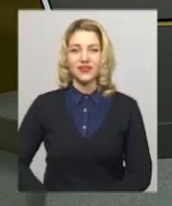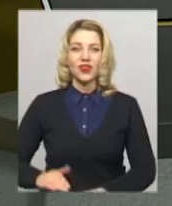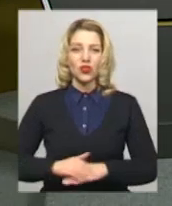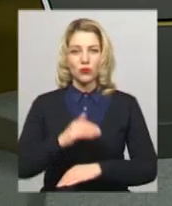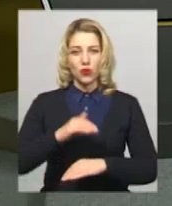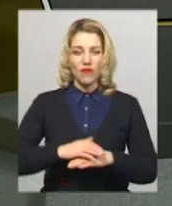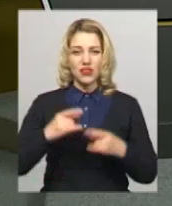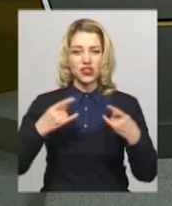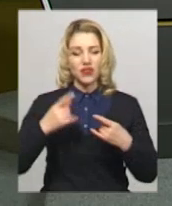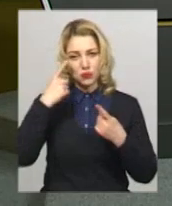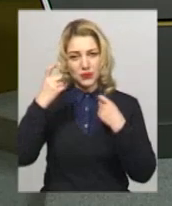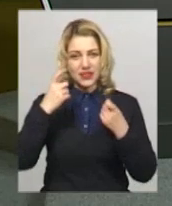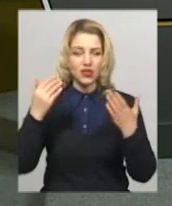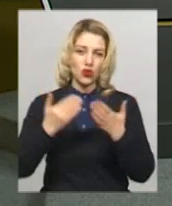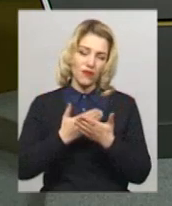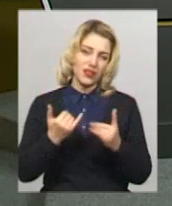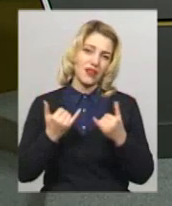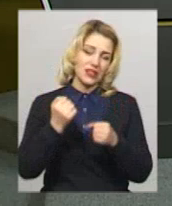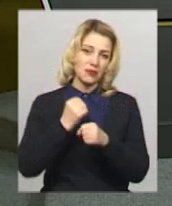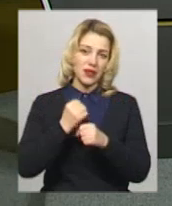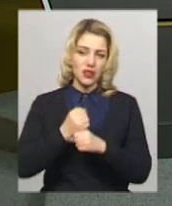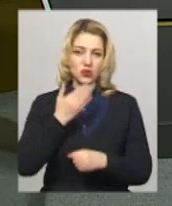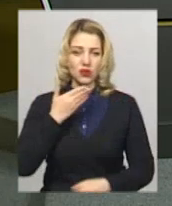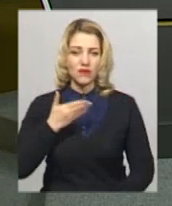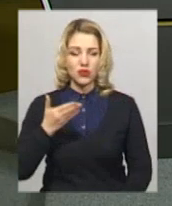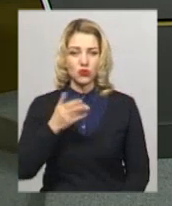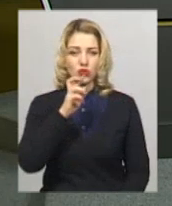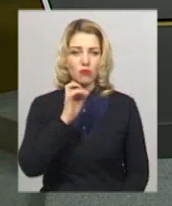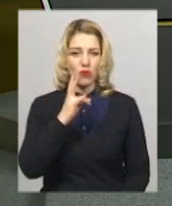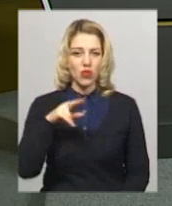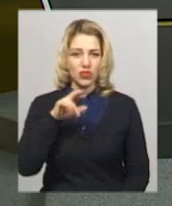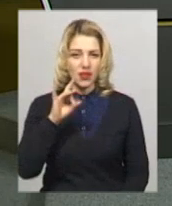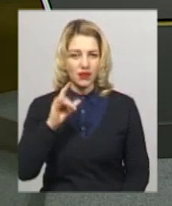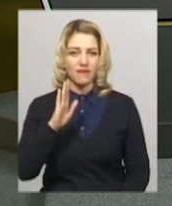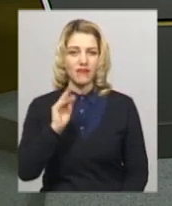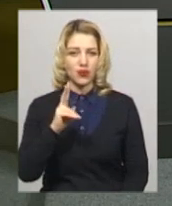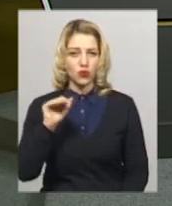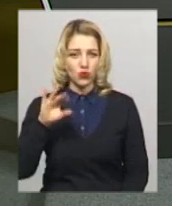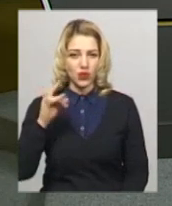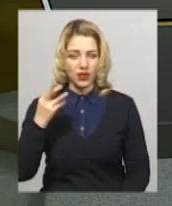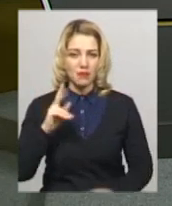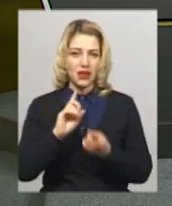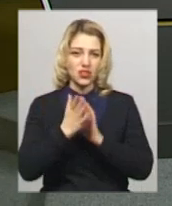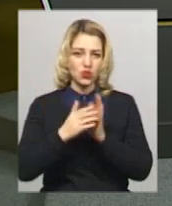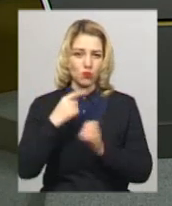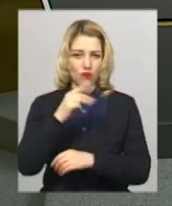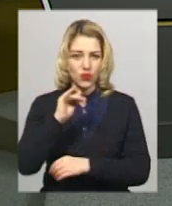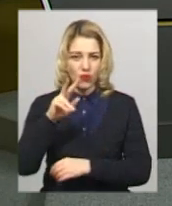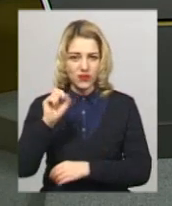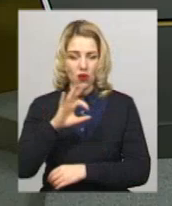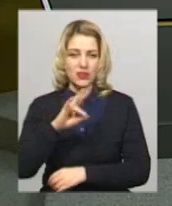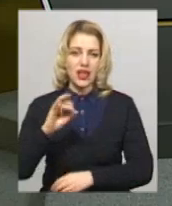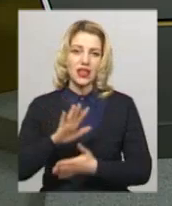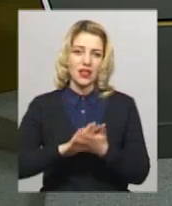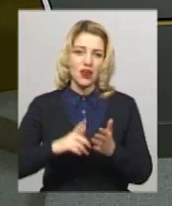Доброго вечора. В ефірі інформаційний випуск новин. У студії для вас працюють ведуча Вікторія Бондар, переклад на жестову мову Оксани Фіновської. Далі говоримо про